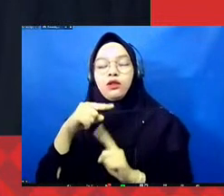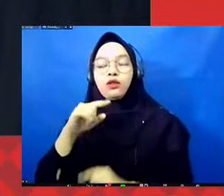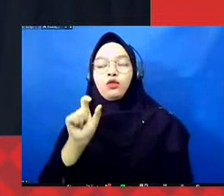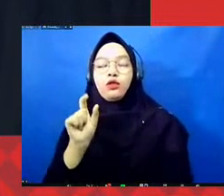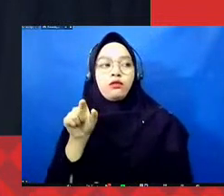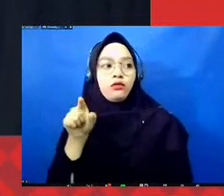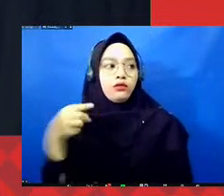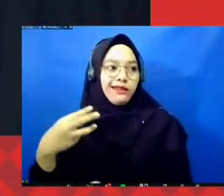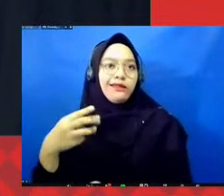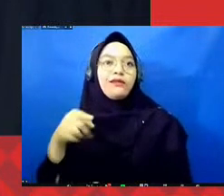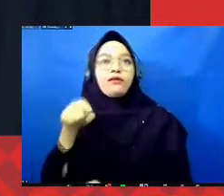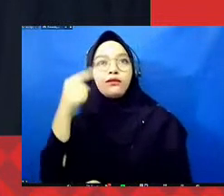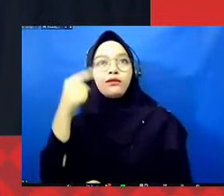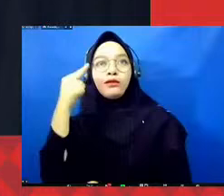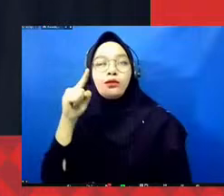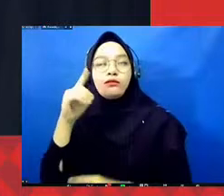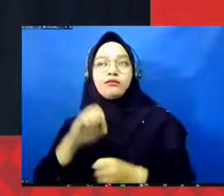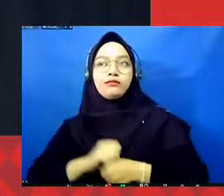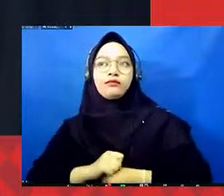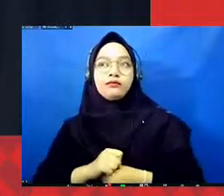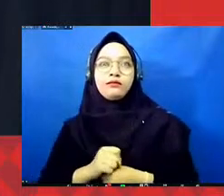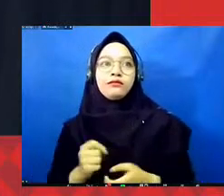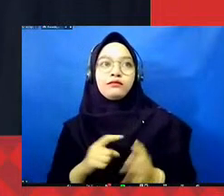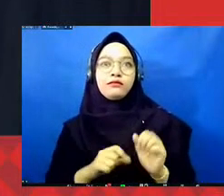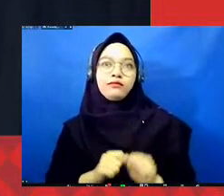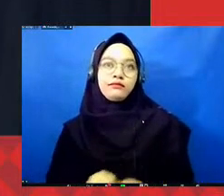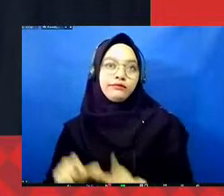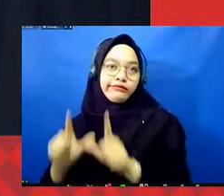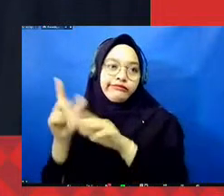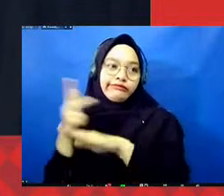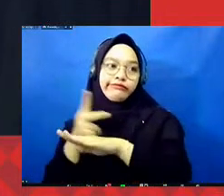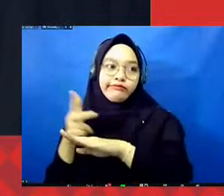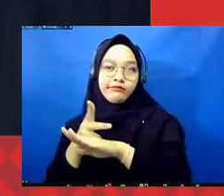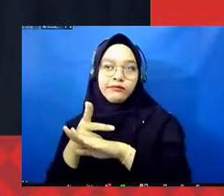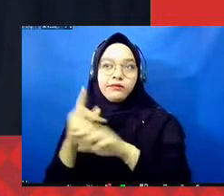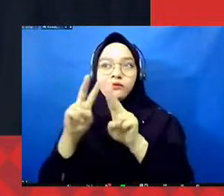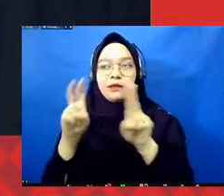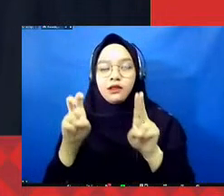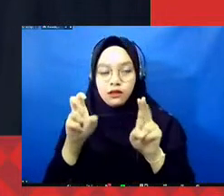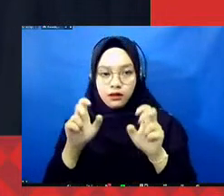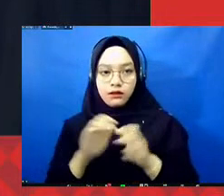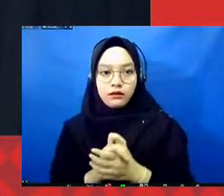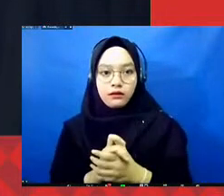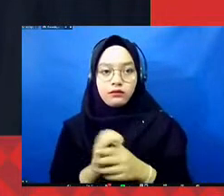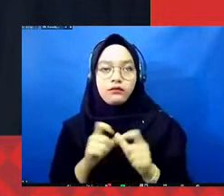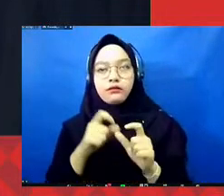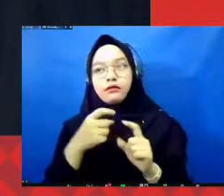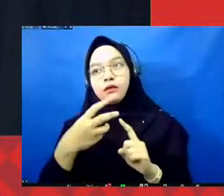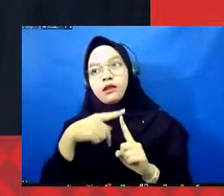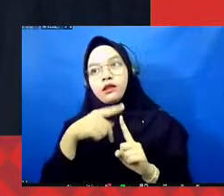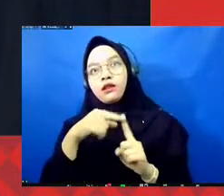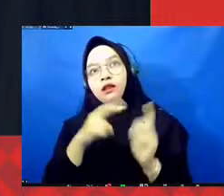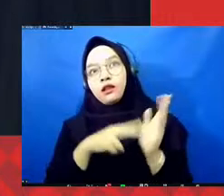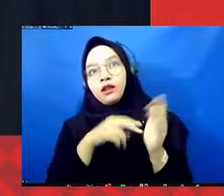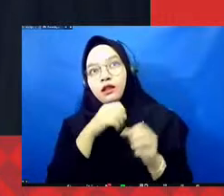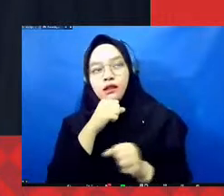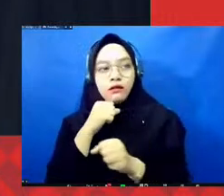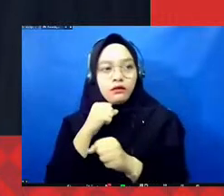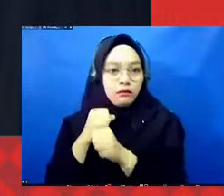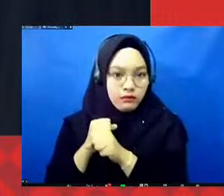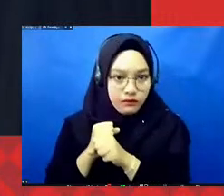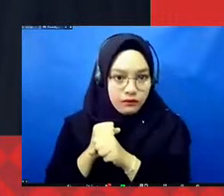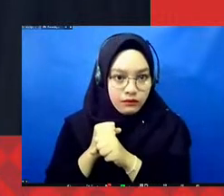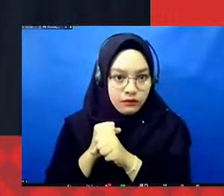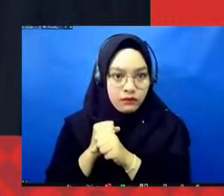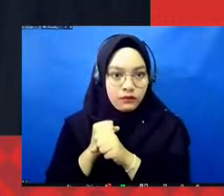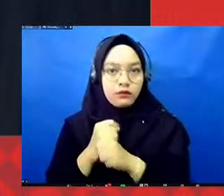yang berjudul Setting the Context, Human Rights Based Approach and Local Governance. Dari panitia mungkin